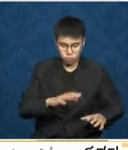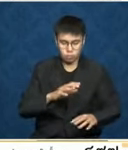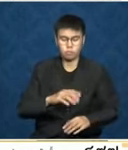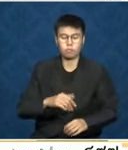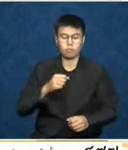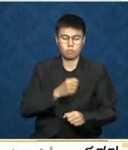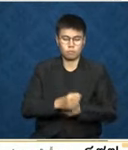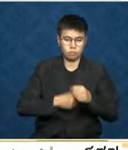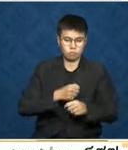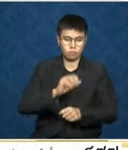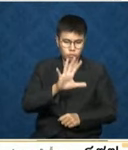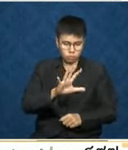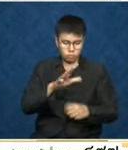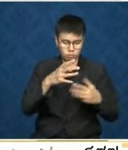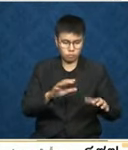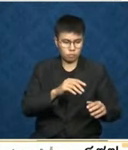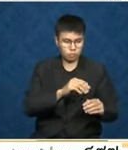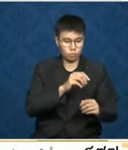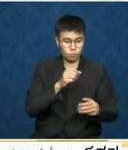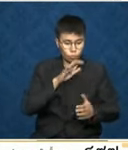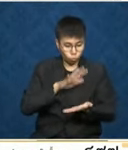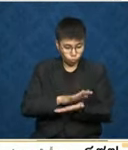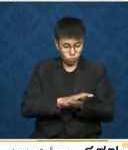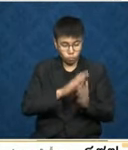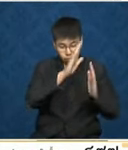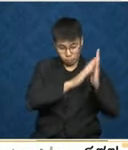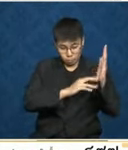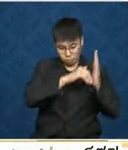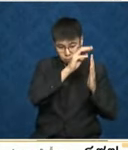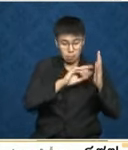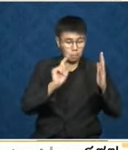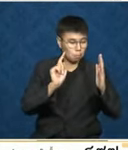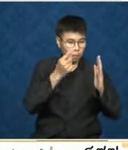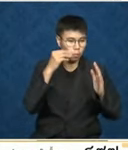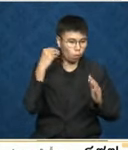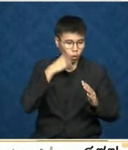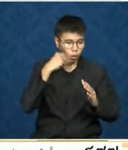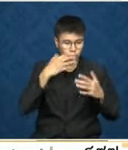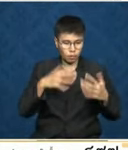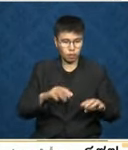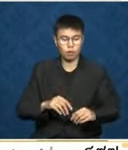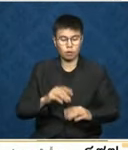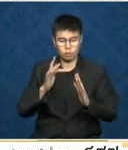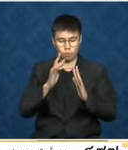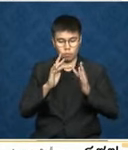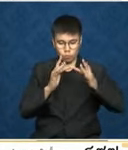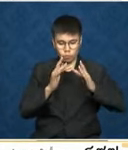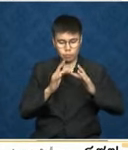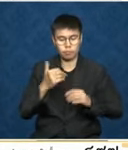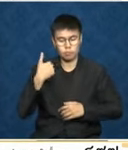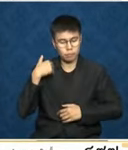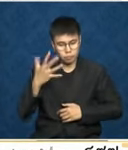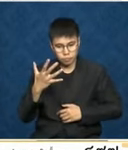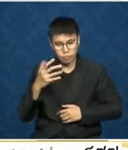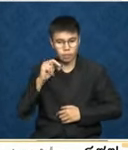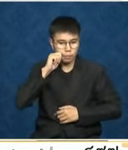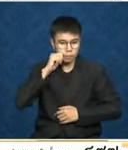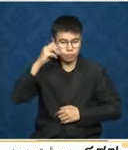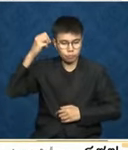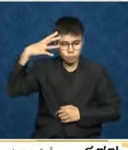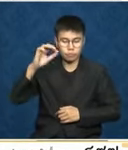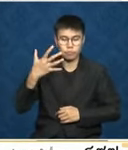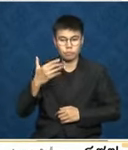สีใหม่รอบที่ 2แล้วครับเนื่องจากโรงเรียนไม่มีรั้วไม่มีระบบอินเทอร์เน็ตไม่มีระบบไฟฟ้าและระบบปราปาสำนักงานเขตพื้นที่